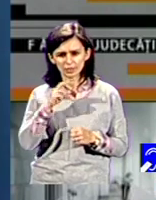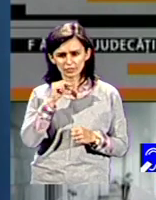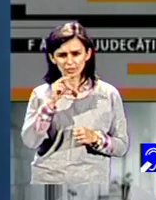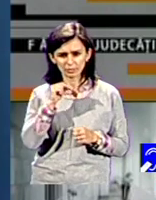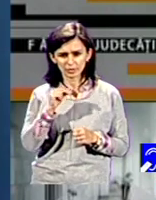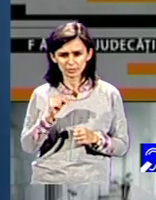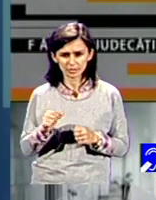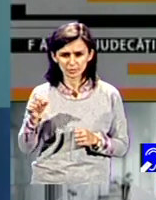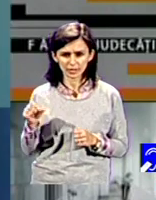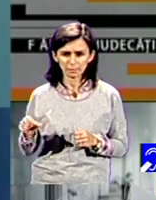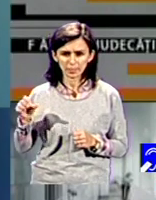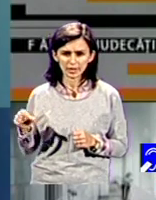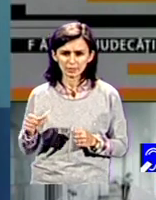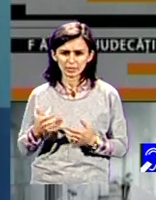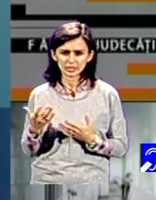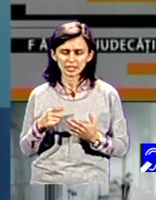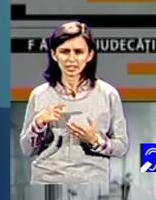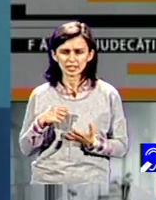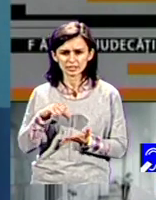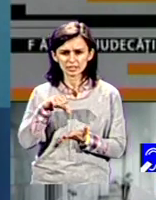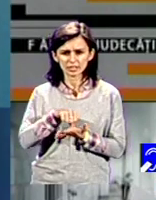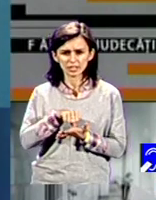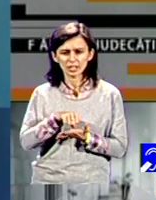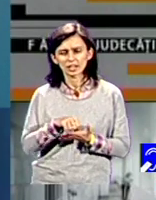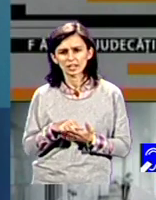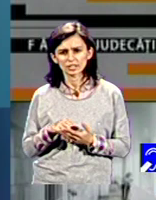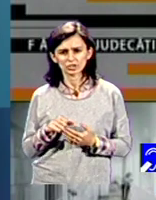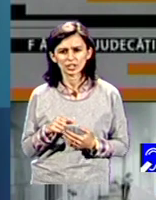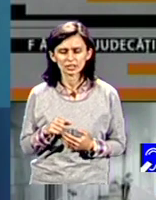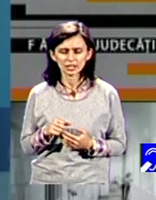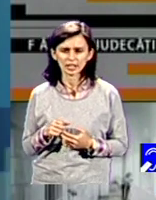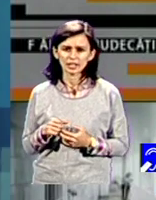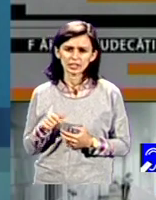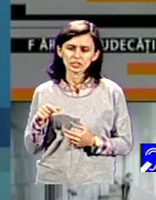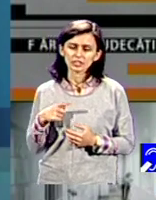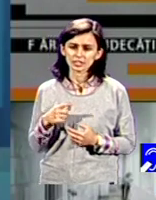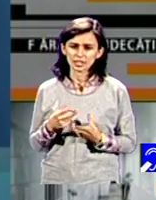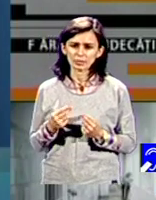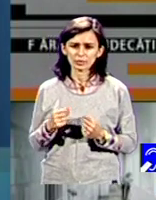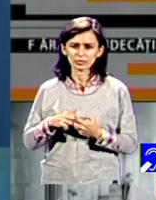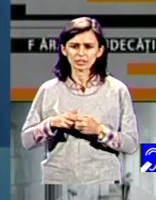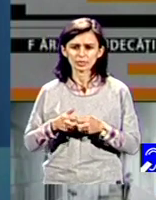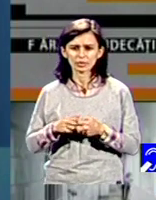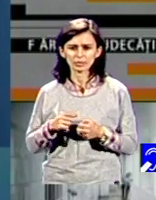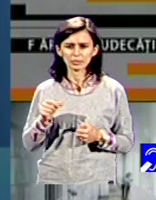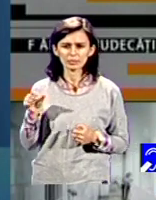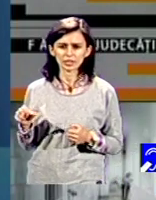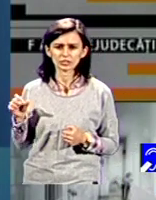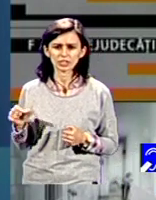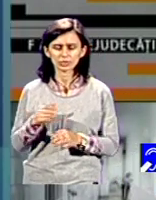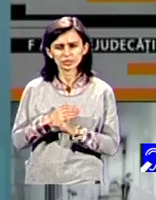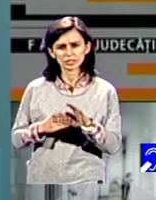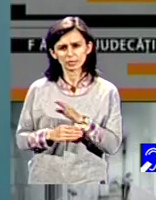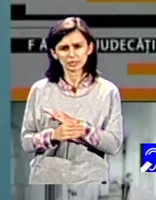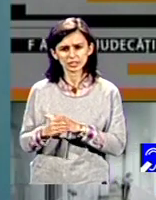ales despre persoane aflate în centre rezidențiale aici Deja e o întreagă categorie de probleme sunt persoane cu dizabilități aflate